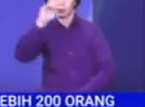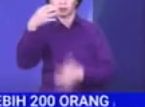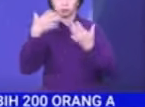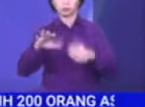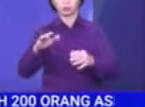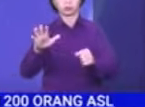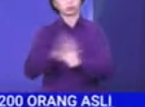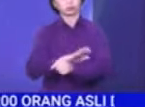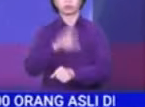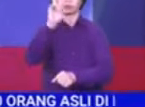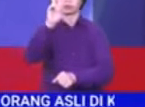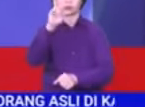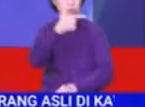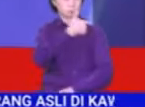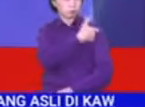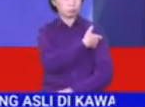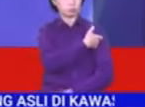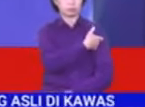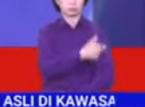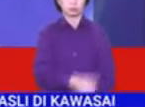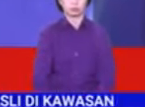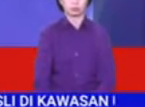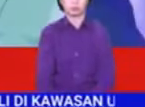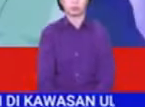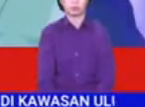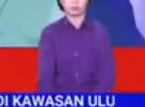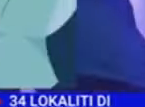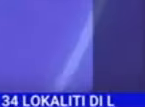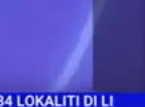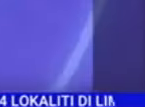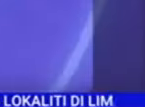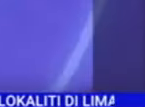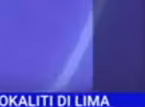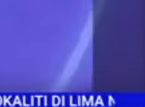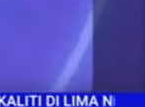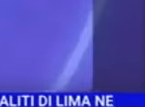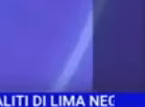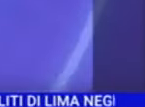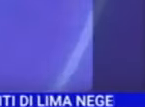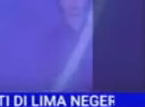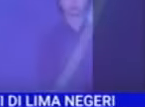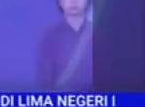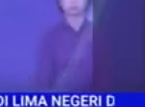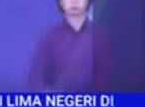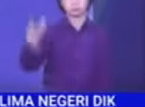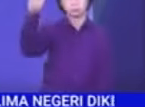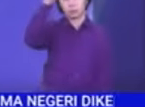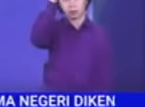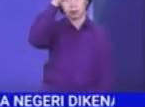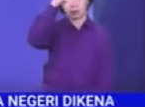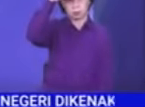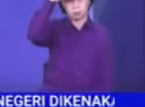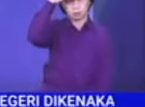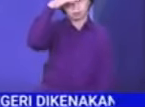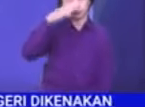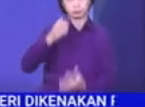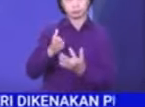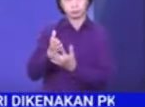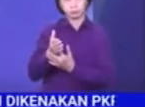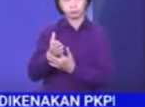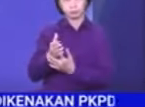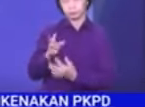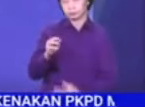penduduk telah melengkapkan vaksinasi mereka yo yo Hai kerajaan Jo menerusi pertubuhan kebajikan